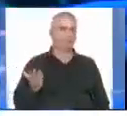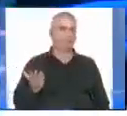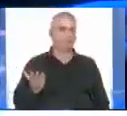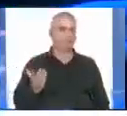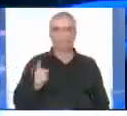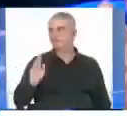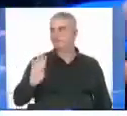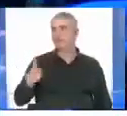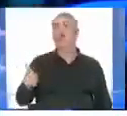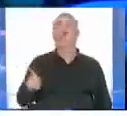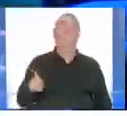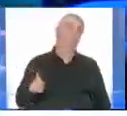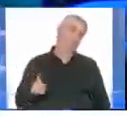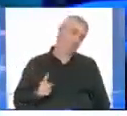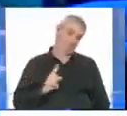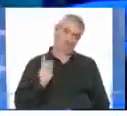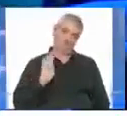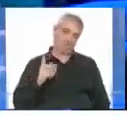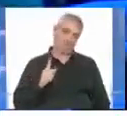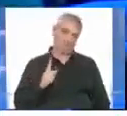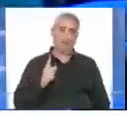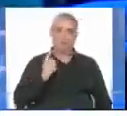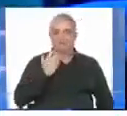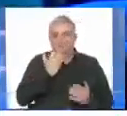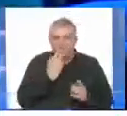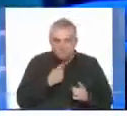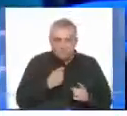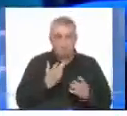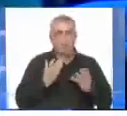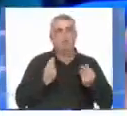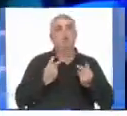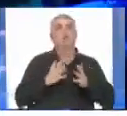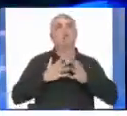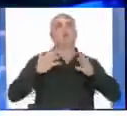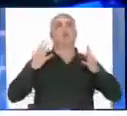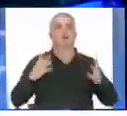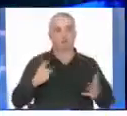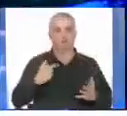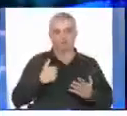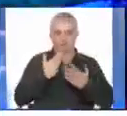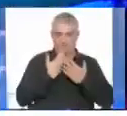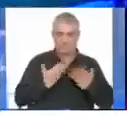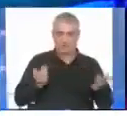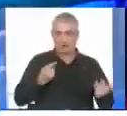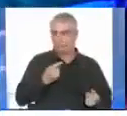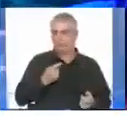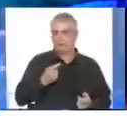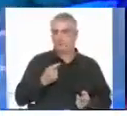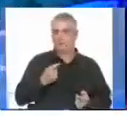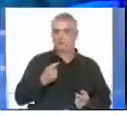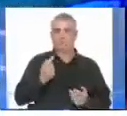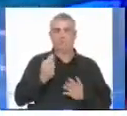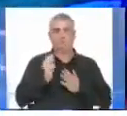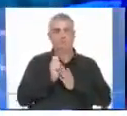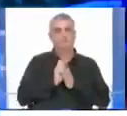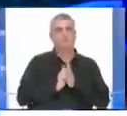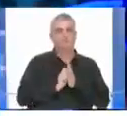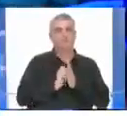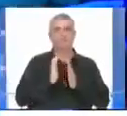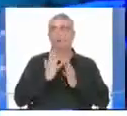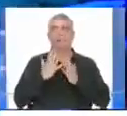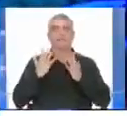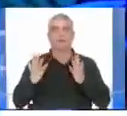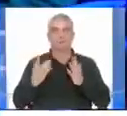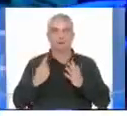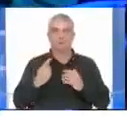נתניהו. באותה תקופה, אבל זה לא נתניהו. אבל הסיפור הוא הרבה יותר גדול, ואני חושף פה מזכר מאוד